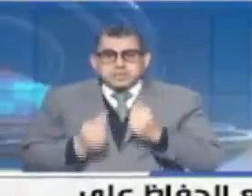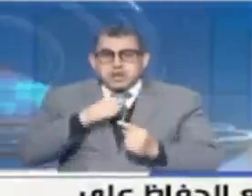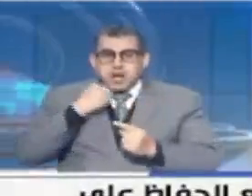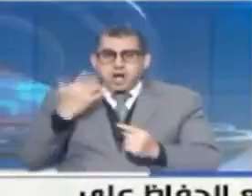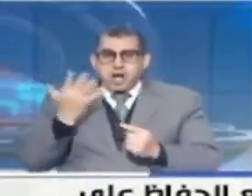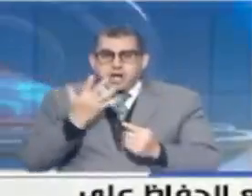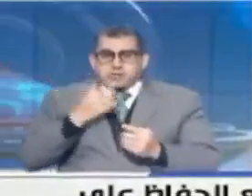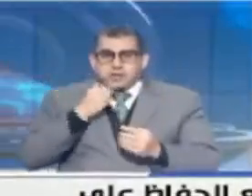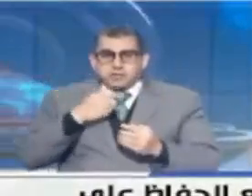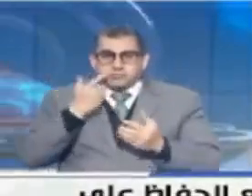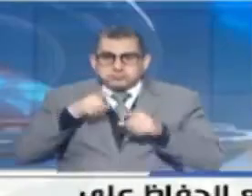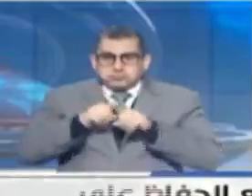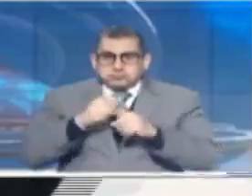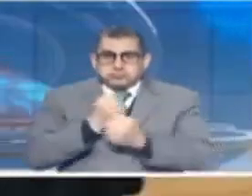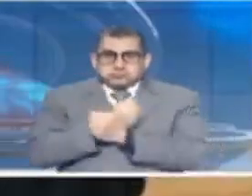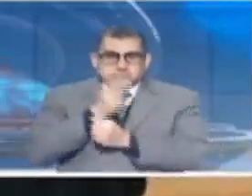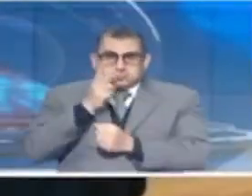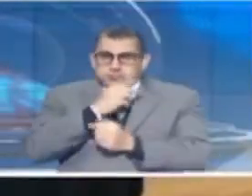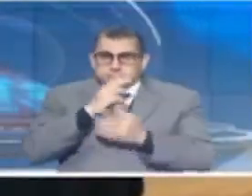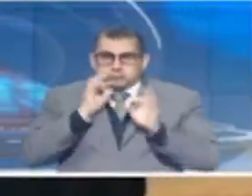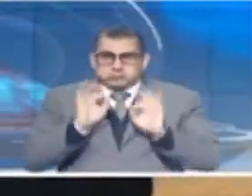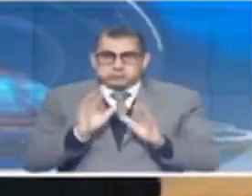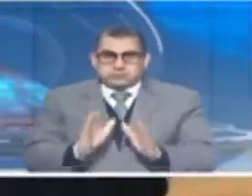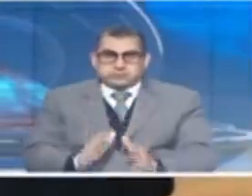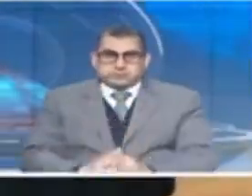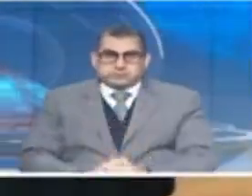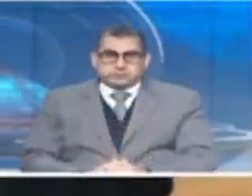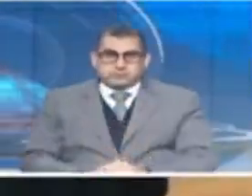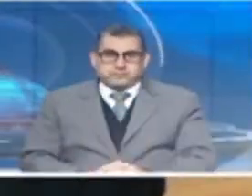الخضراء والتنسيق الحضري.